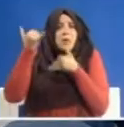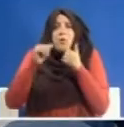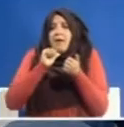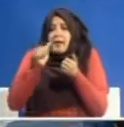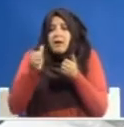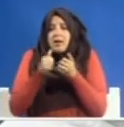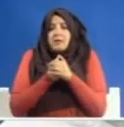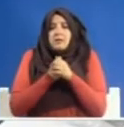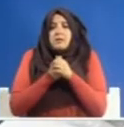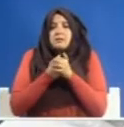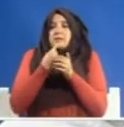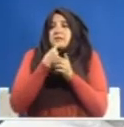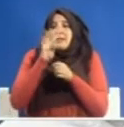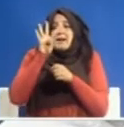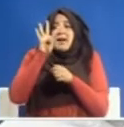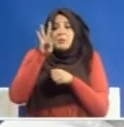المتوفى عنها زوجها